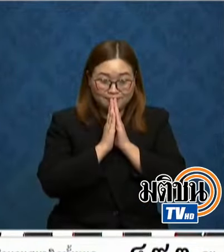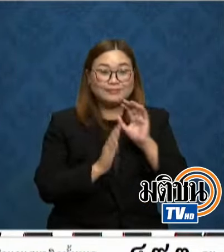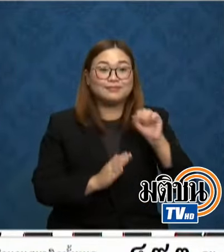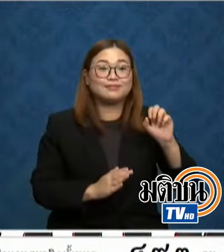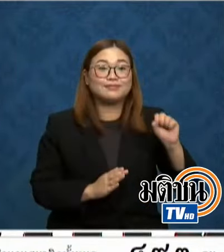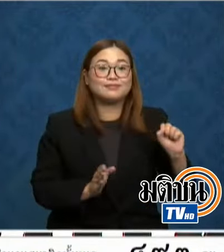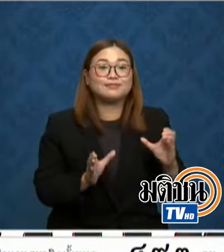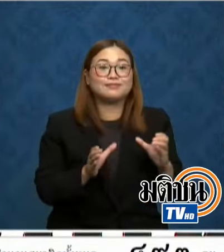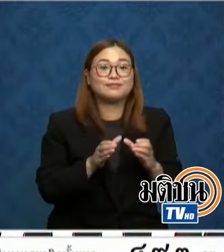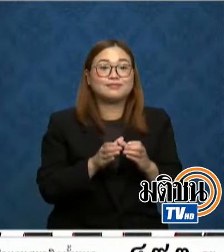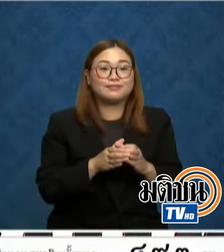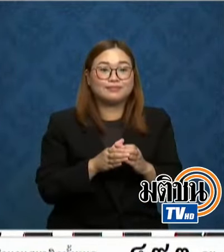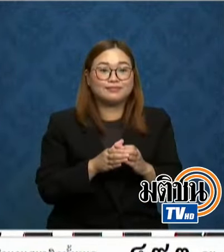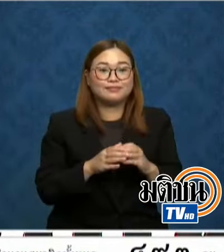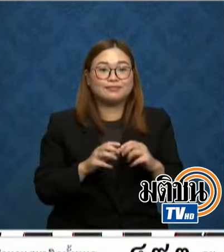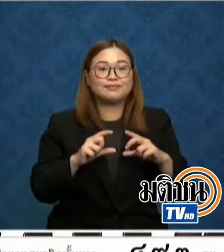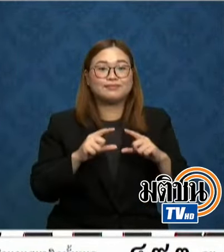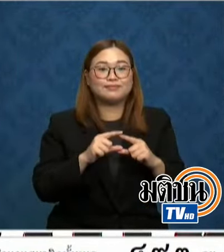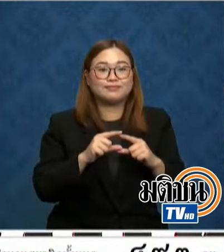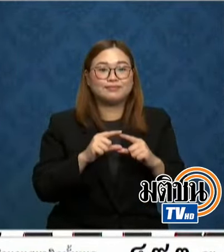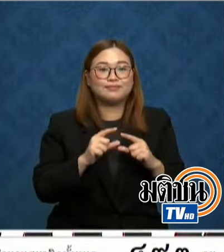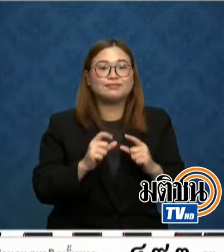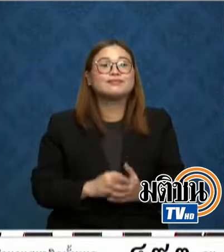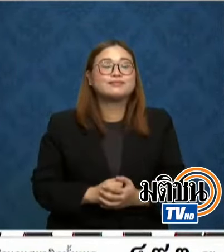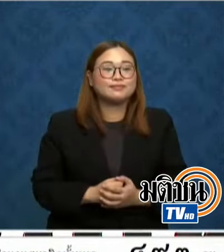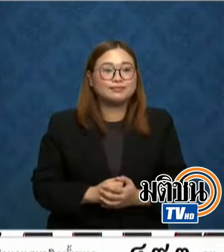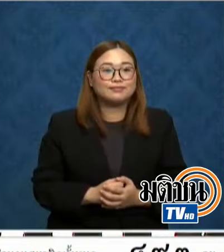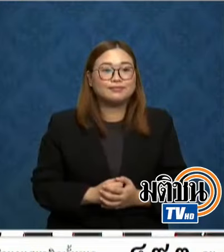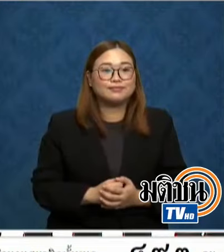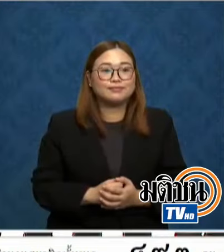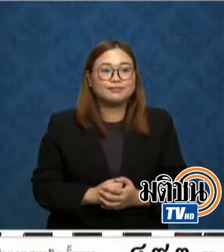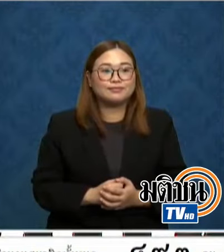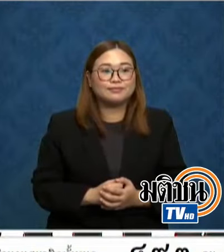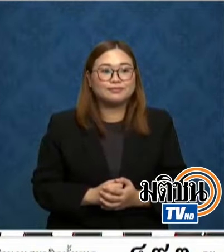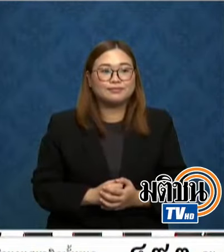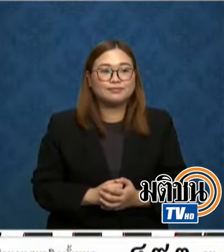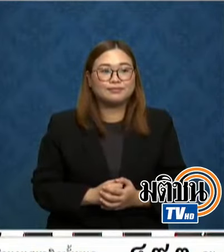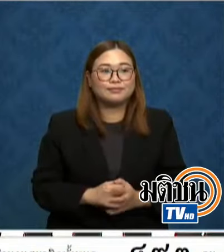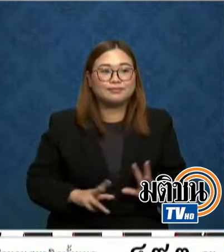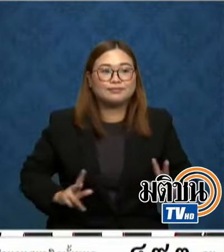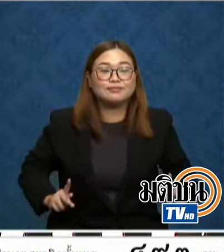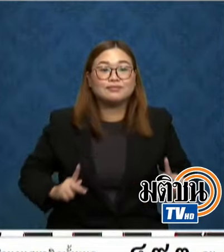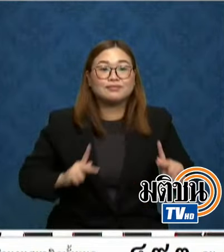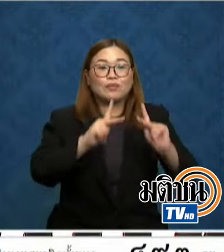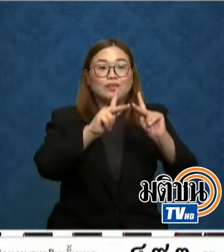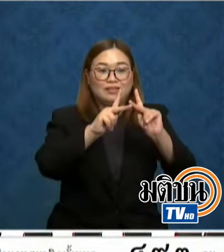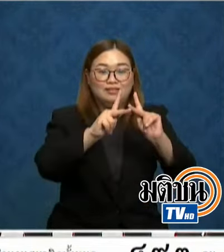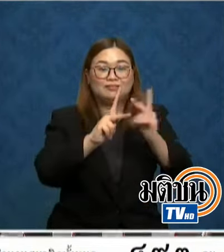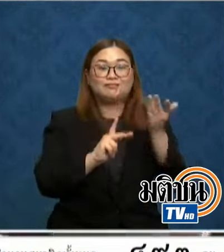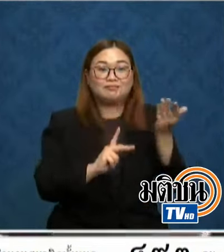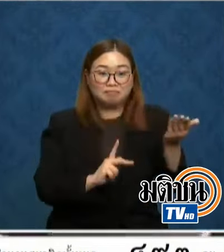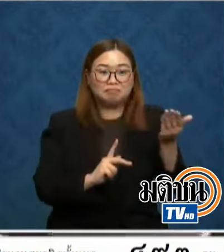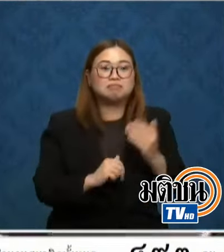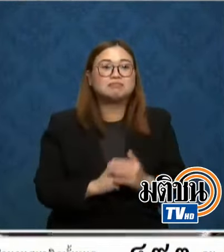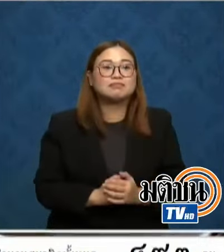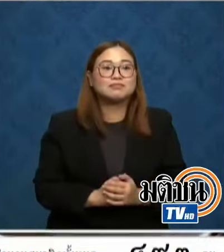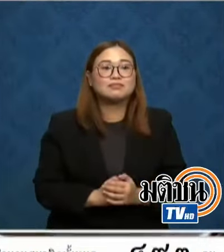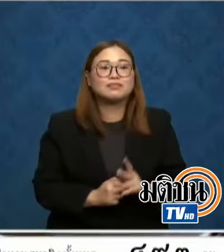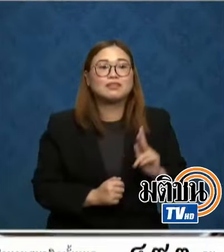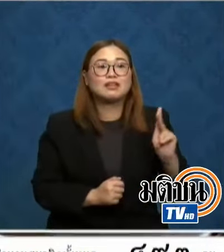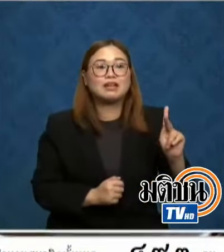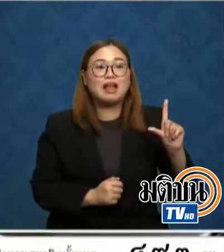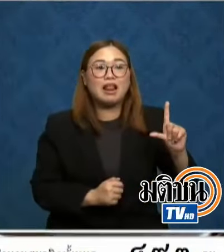ครับจริงๆเนี่ยนะครับรัฐมนตรีว่าการกระทรวงกลาโหมเนี่ยนะครับกระทรวงเนี้ยไม่ได้มีรัฐมนต